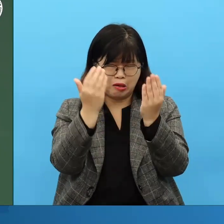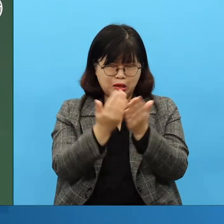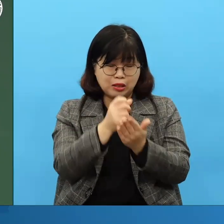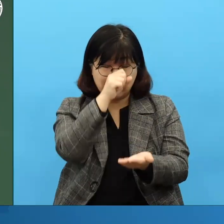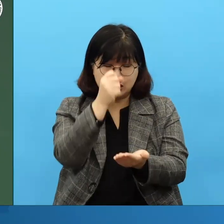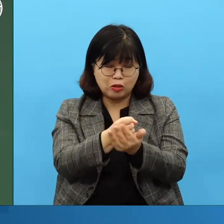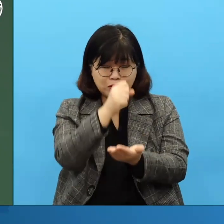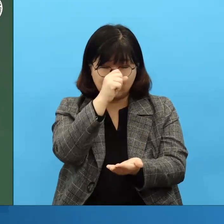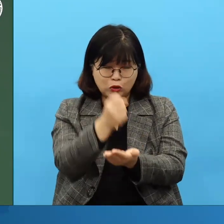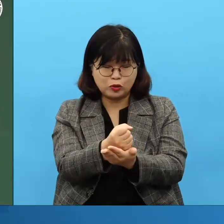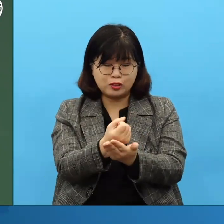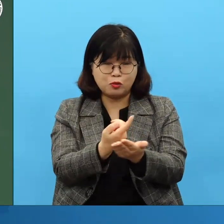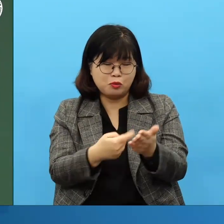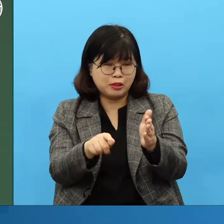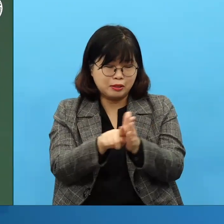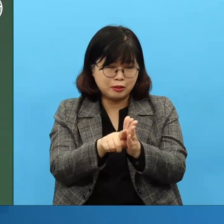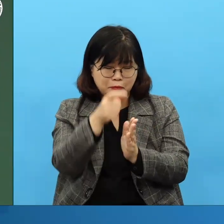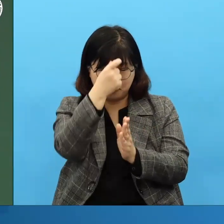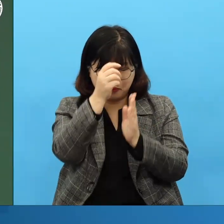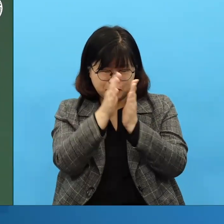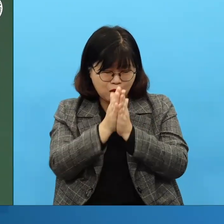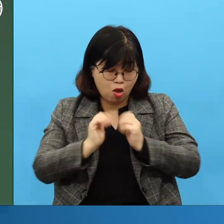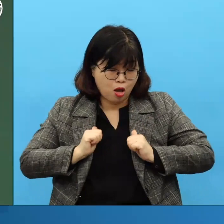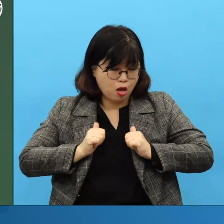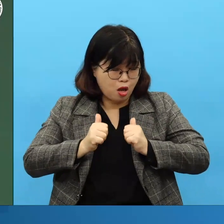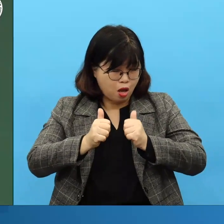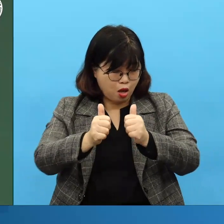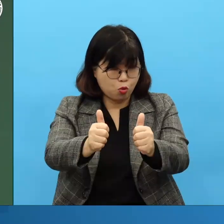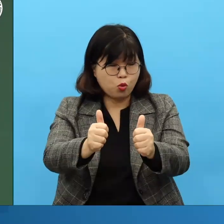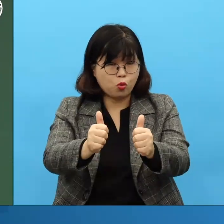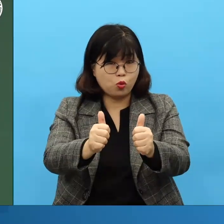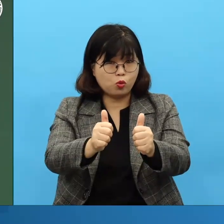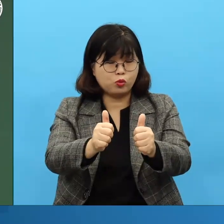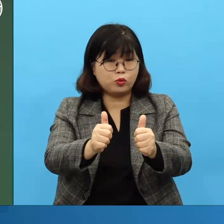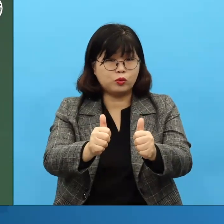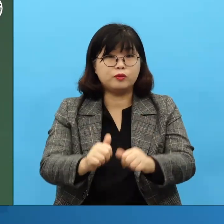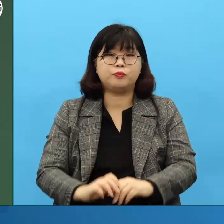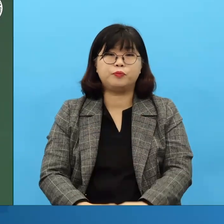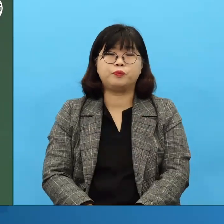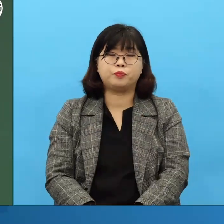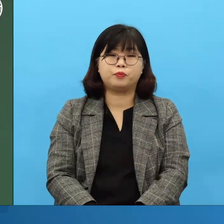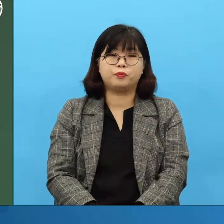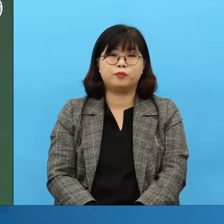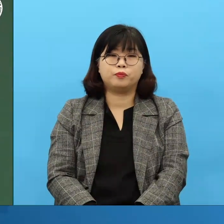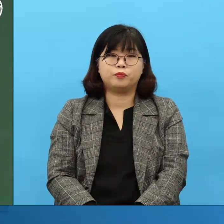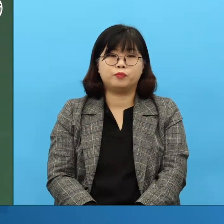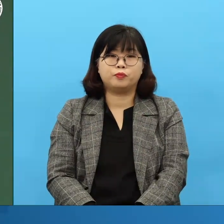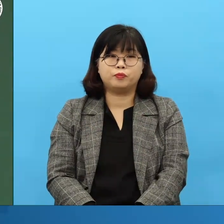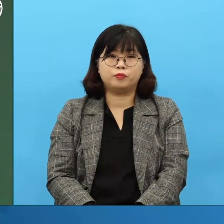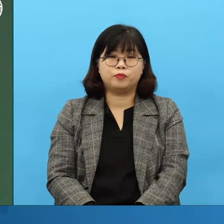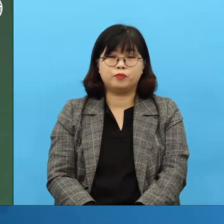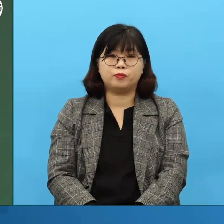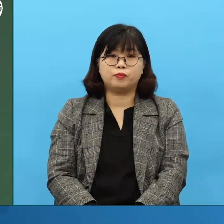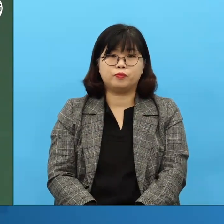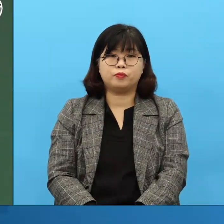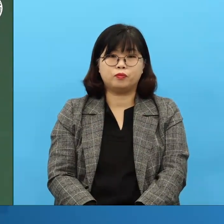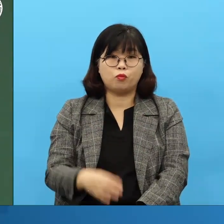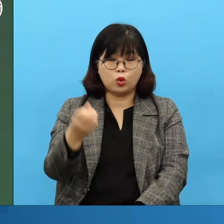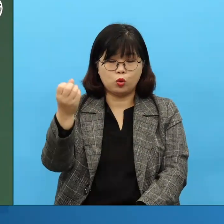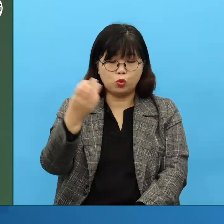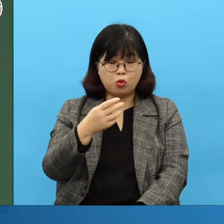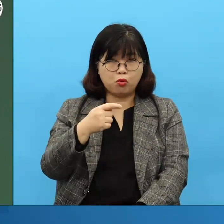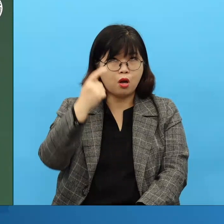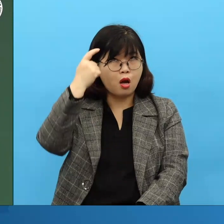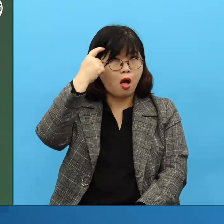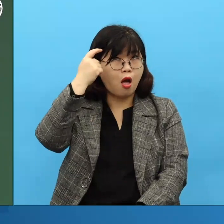그렇게 하면서 기도 계속하는 겁니다. And as you maintain that normal balance in all 또 things, continue to 요즘은 pray. 영적으로 어려움 당하는 사람이 많아요.